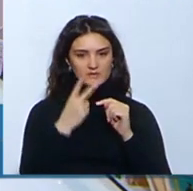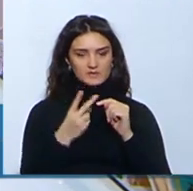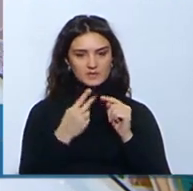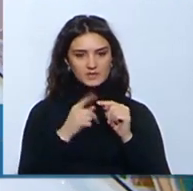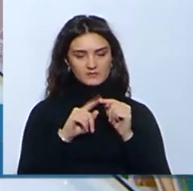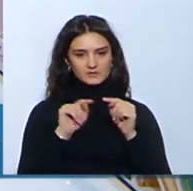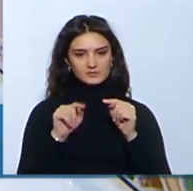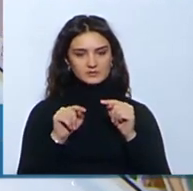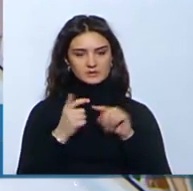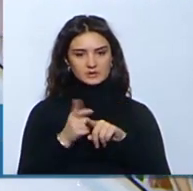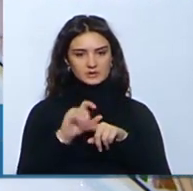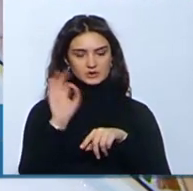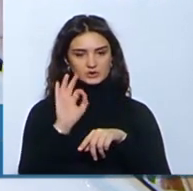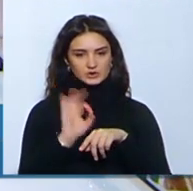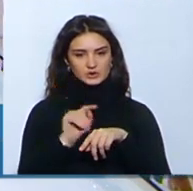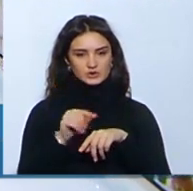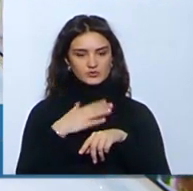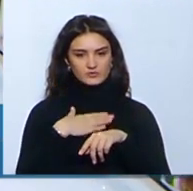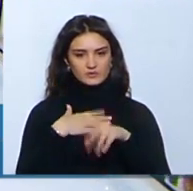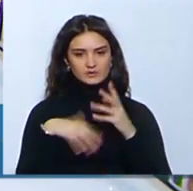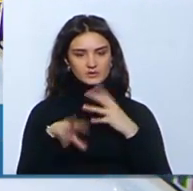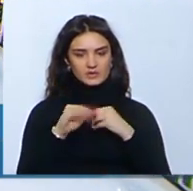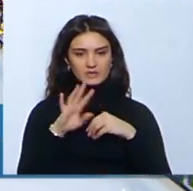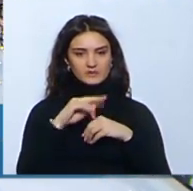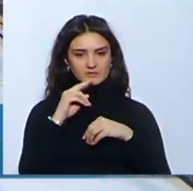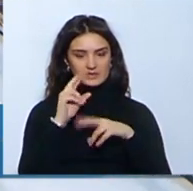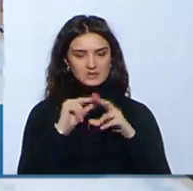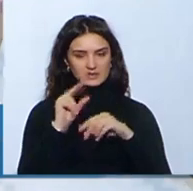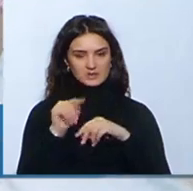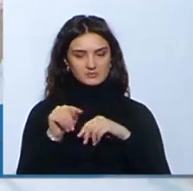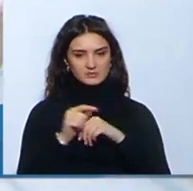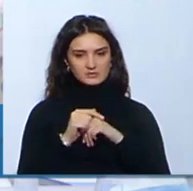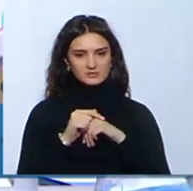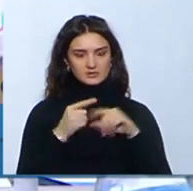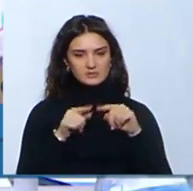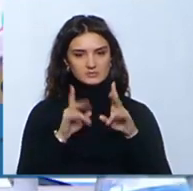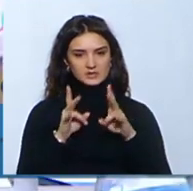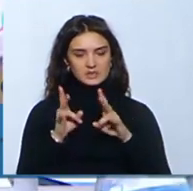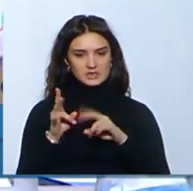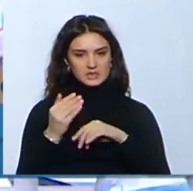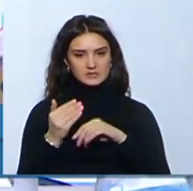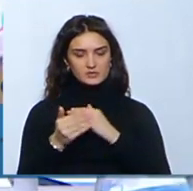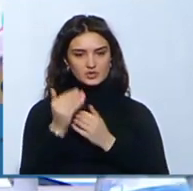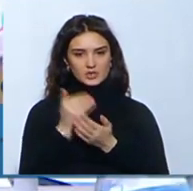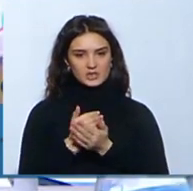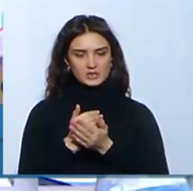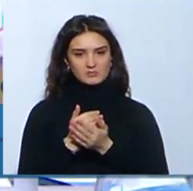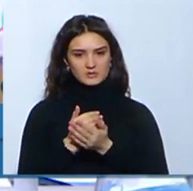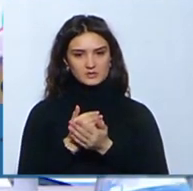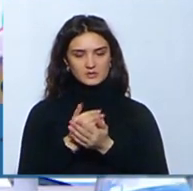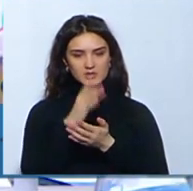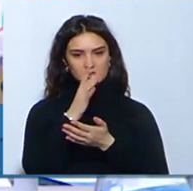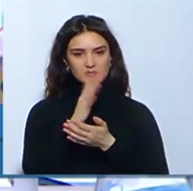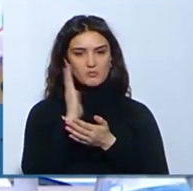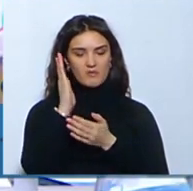ანუ ძალიან ხშირად ჩვენ არ ვითვალისწინებთ აი ამ დაზიანების შედეგებს